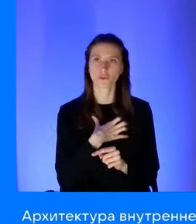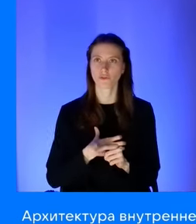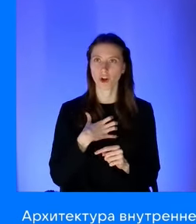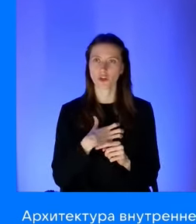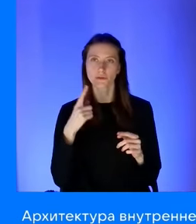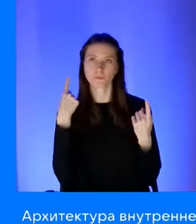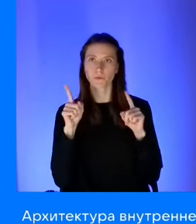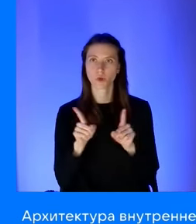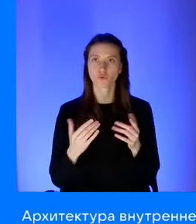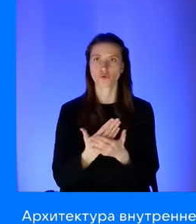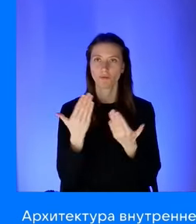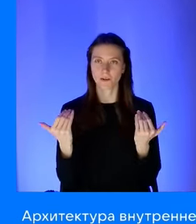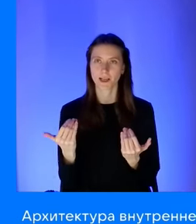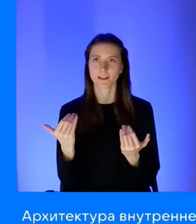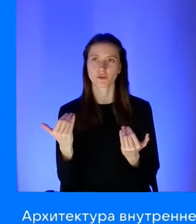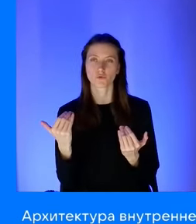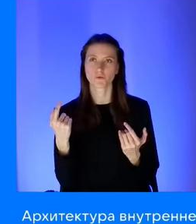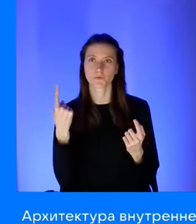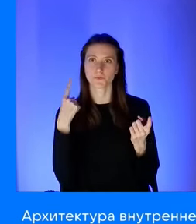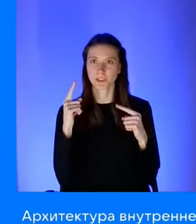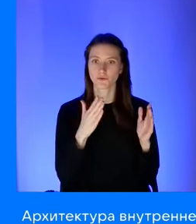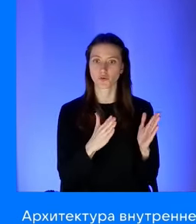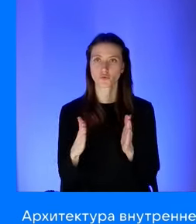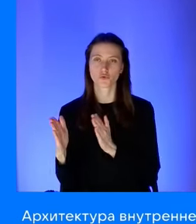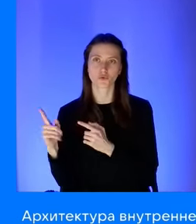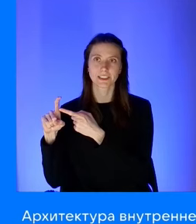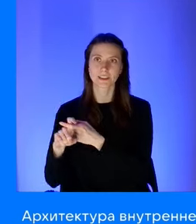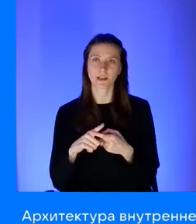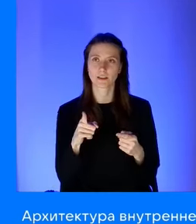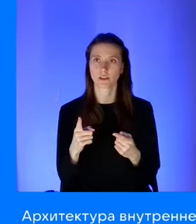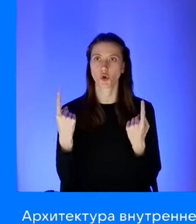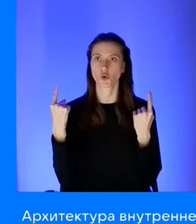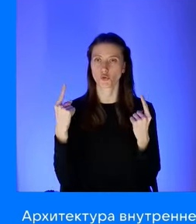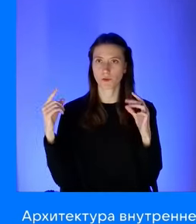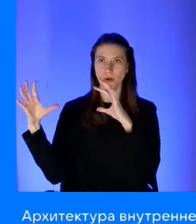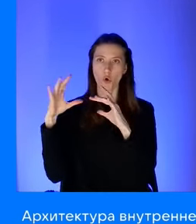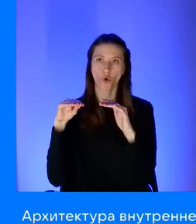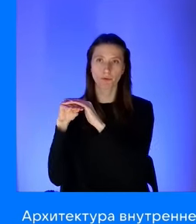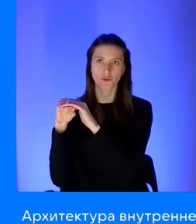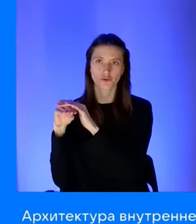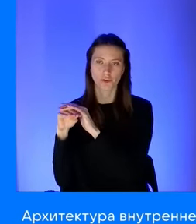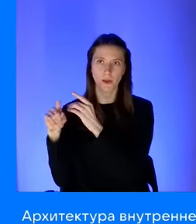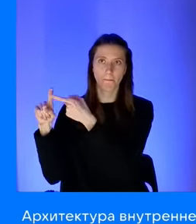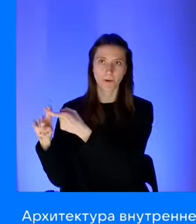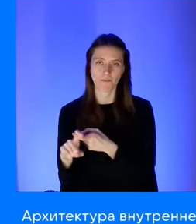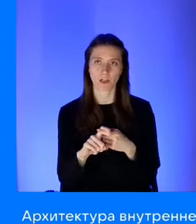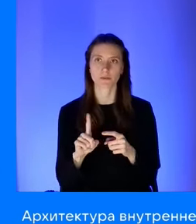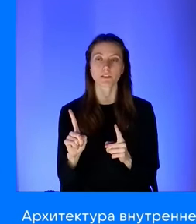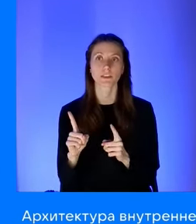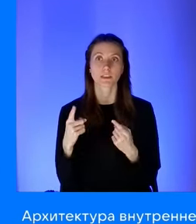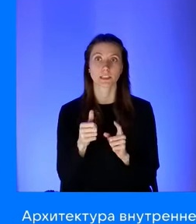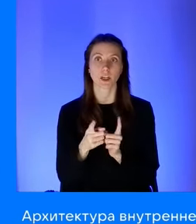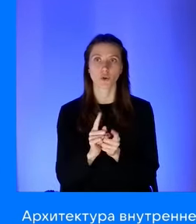инфраструктуру поработал с какими-то крупными облачными провайдерами становится понятно что для разработчиков очень